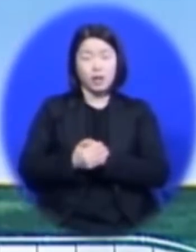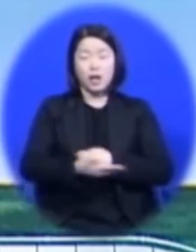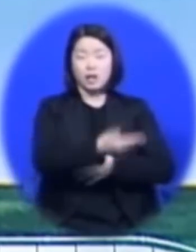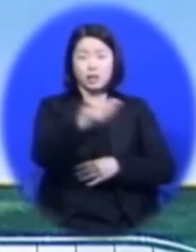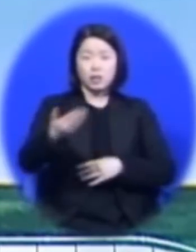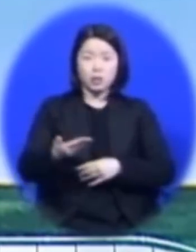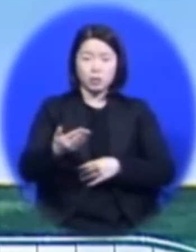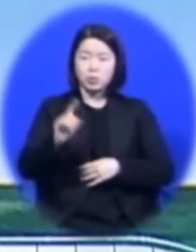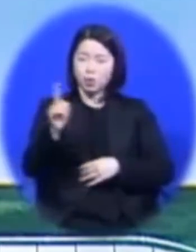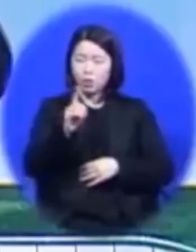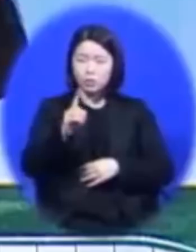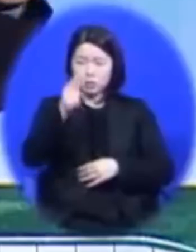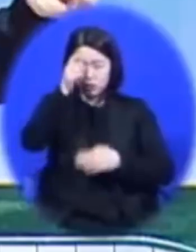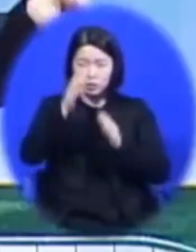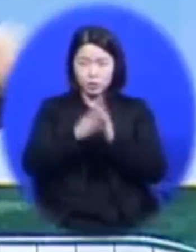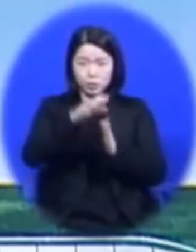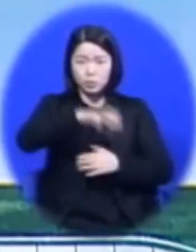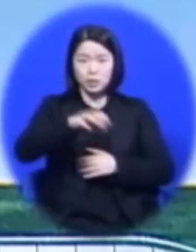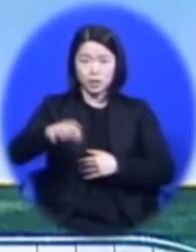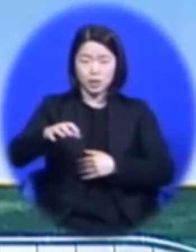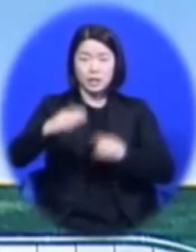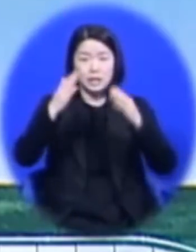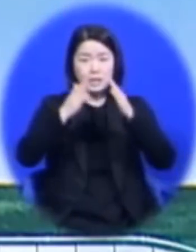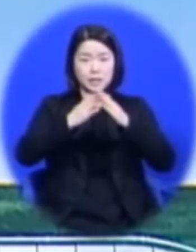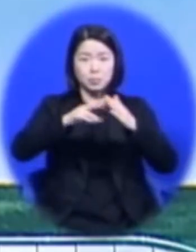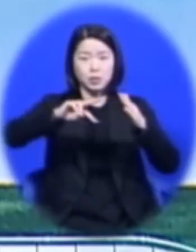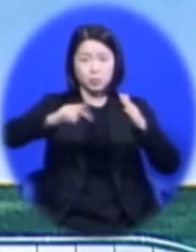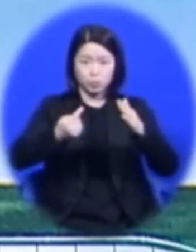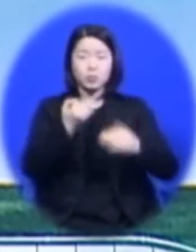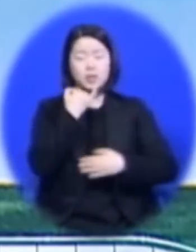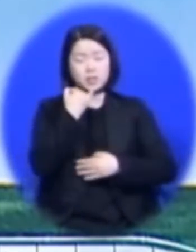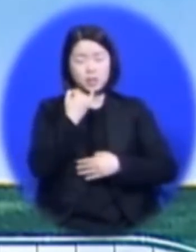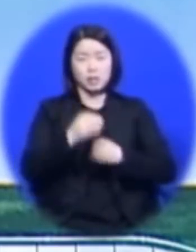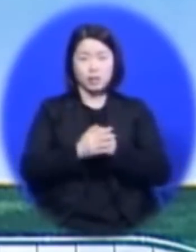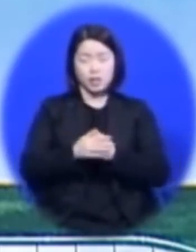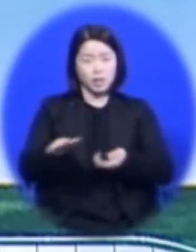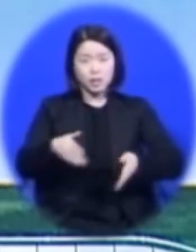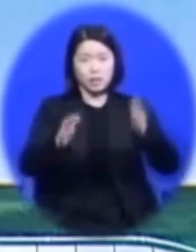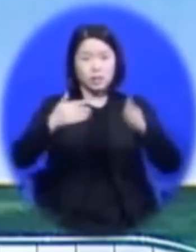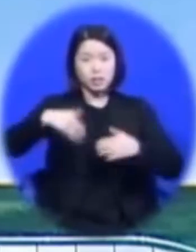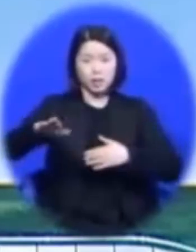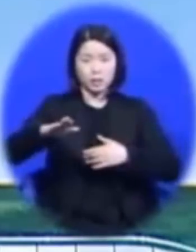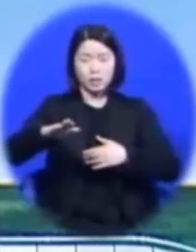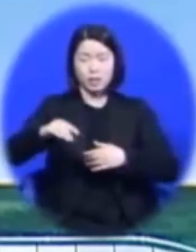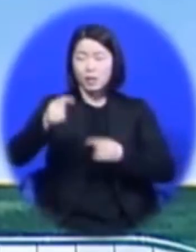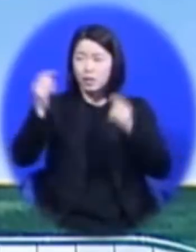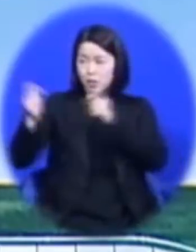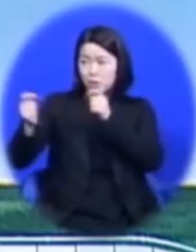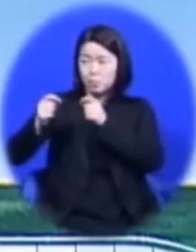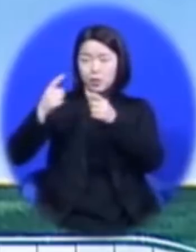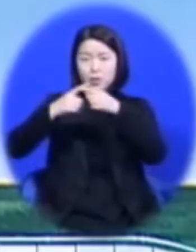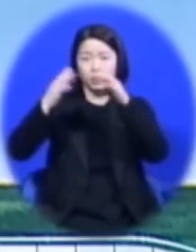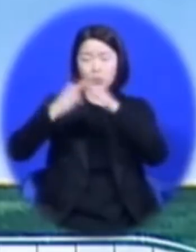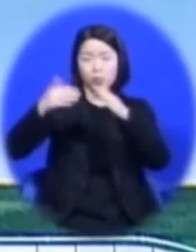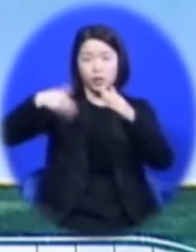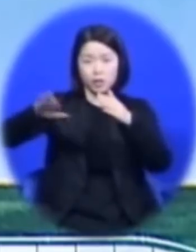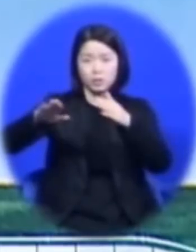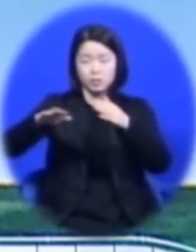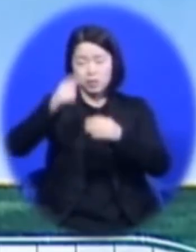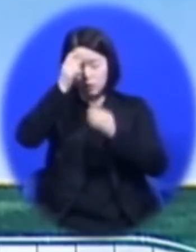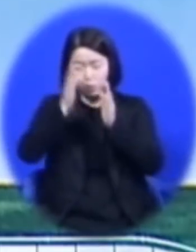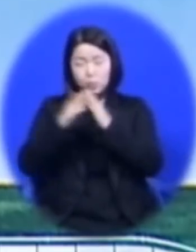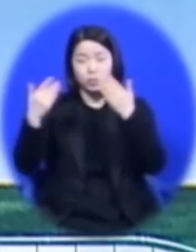여러분 어느 기도 자리 집에 있는 기도 자리에도 좋습니다 길을 가다가 그냥 옆에 있는 예배당에 들어가서 기도하는 것도